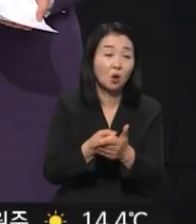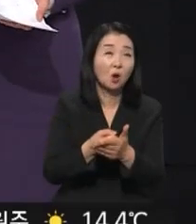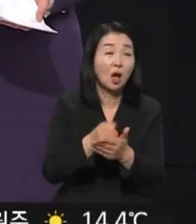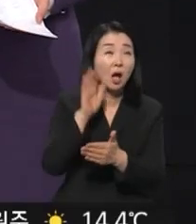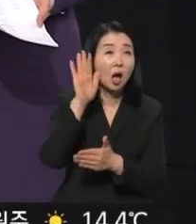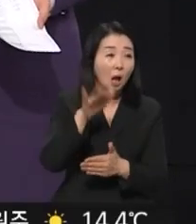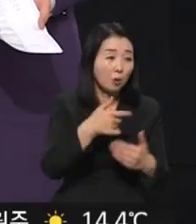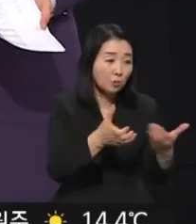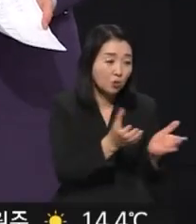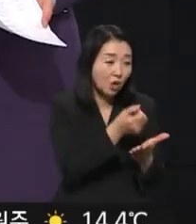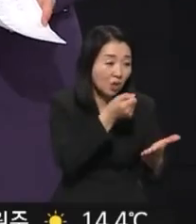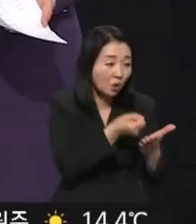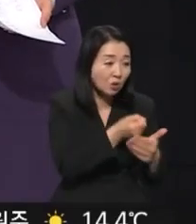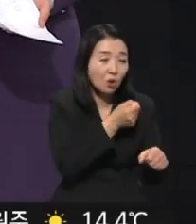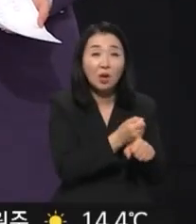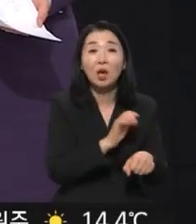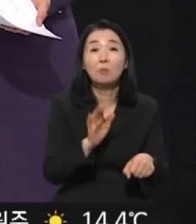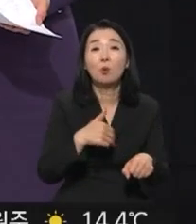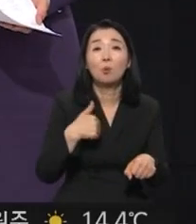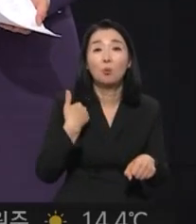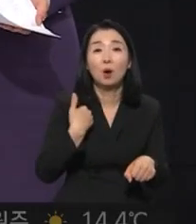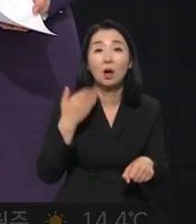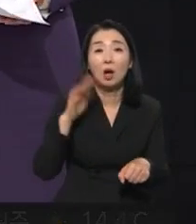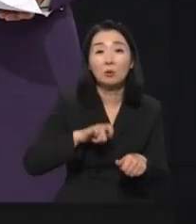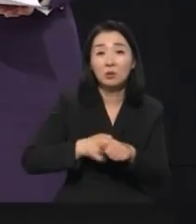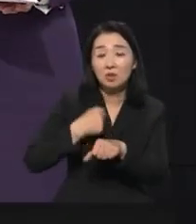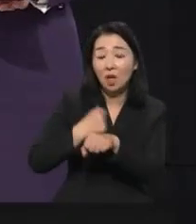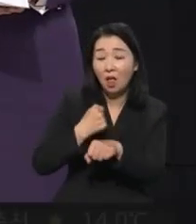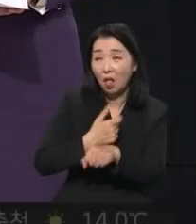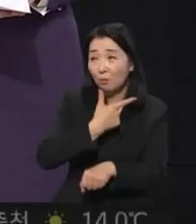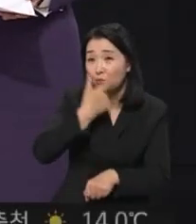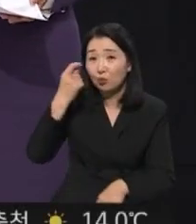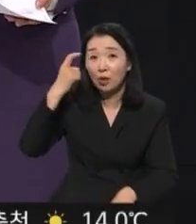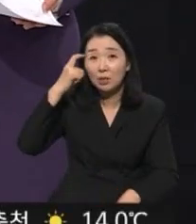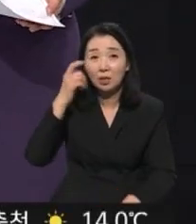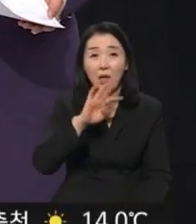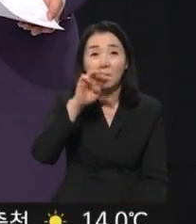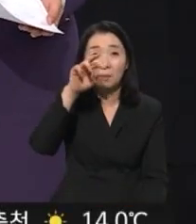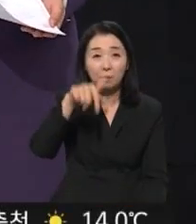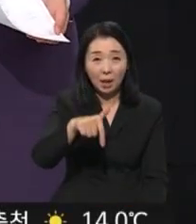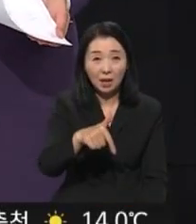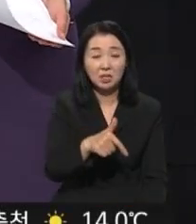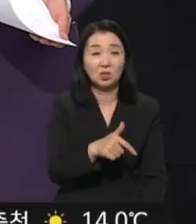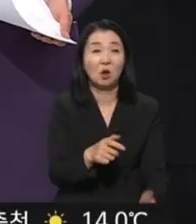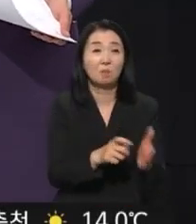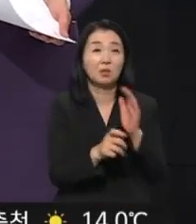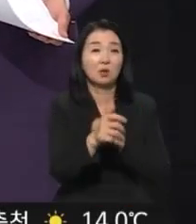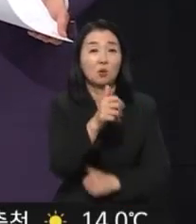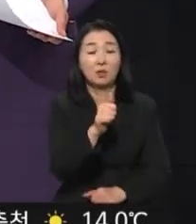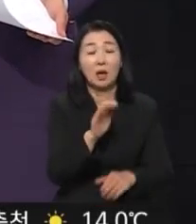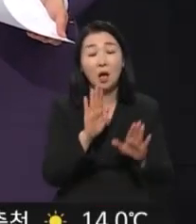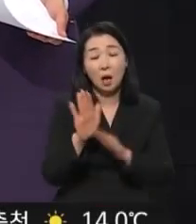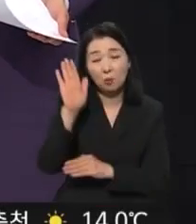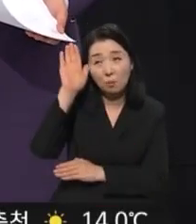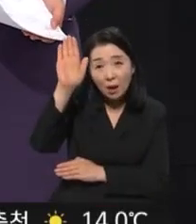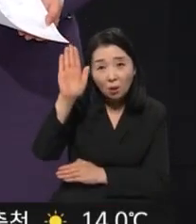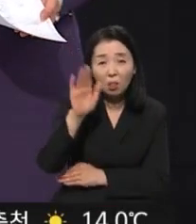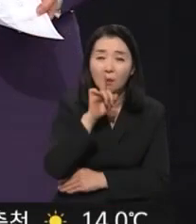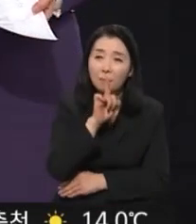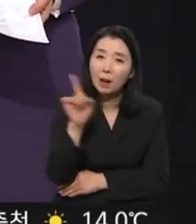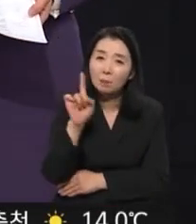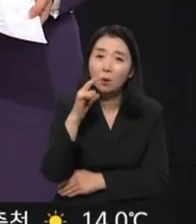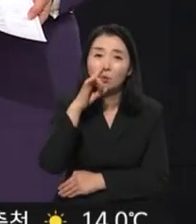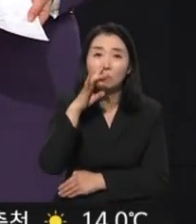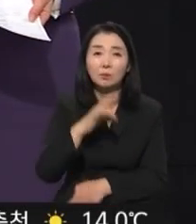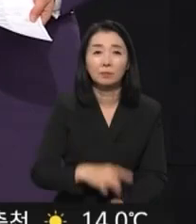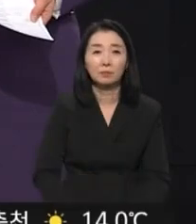결과를 가져올지 모르겠지만 당시 징계를 놓고도 부족하다고 했던 박지원 전 비대위원장이 어떤 발언을 내놓을지 지켜봐야 할 것